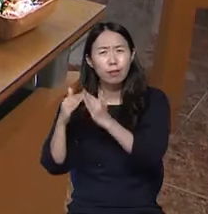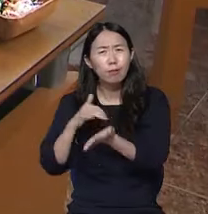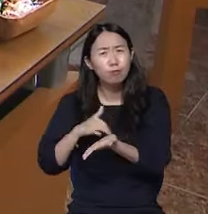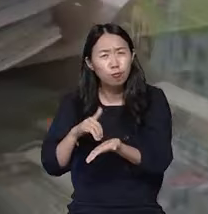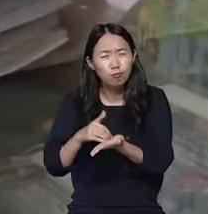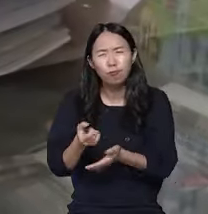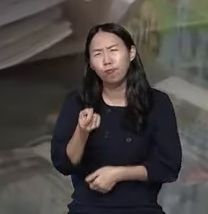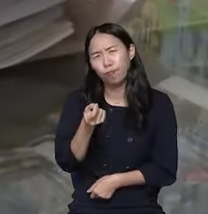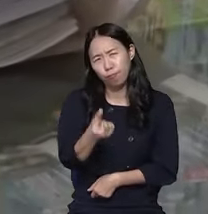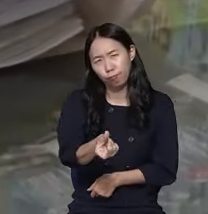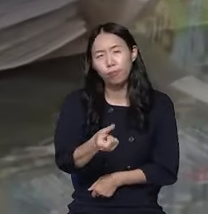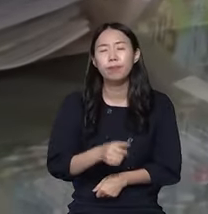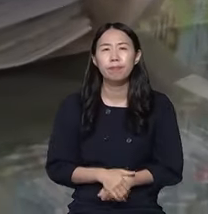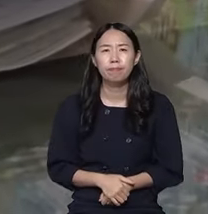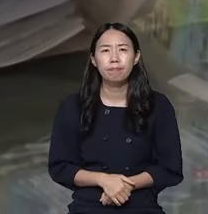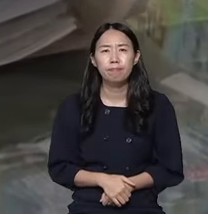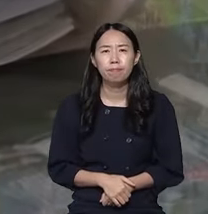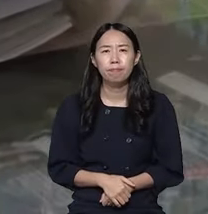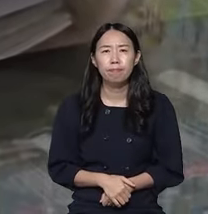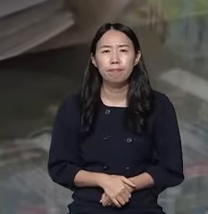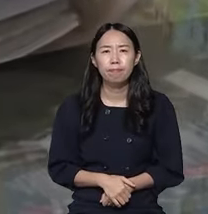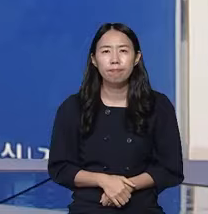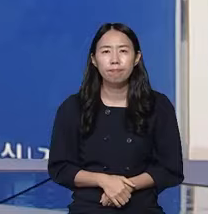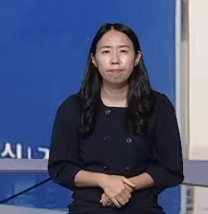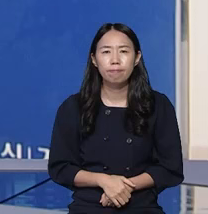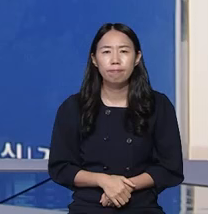전망입니다. KBC 고울입니다.